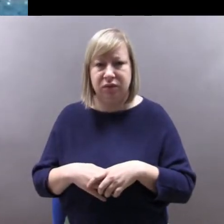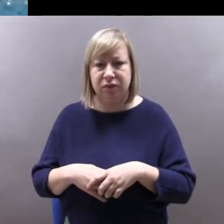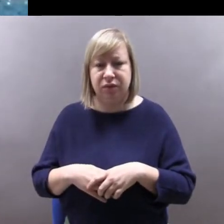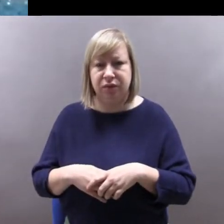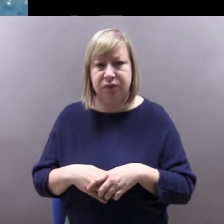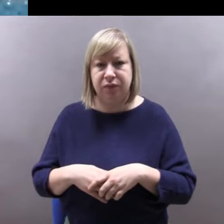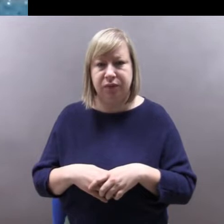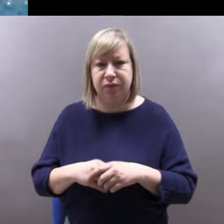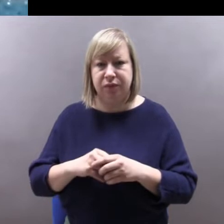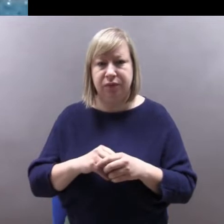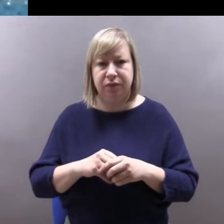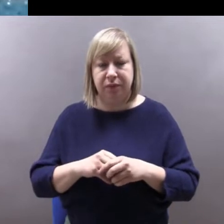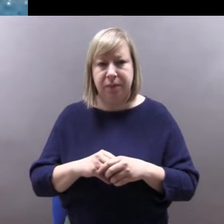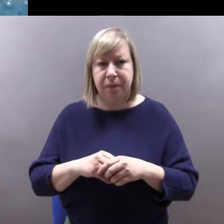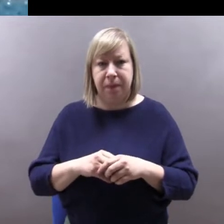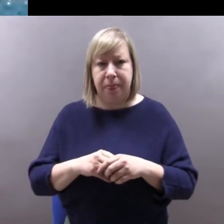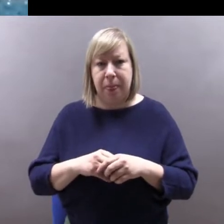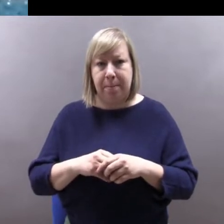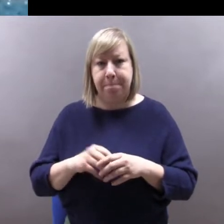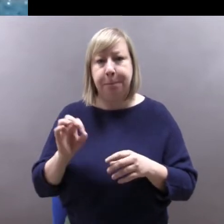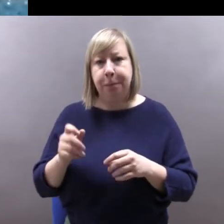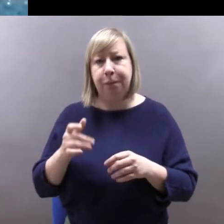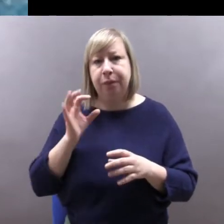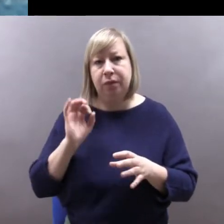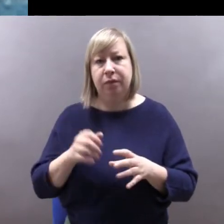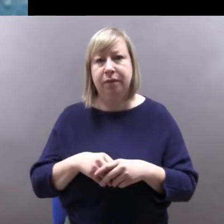schodołaz i to wystarczy.